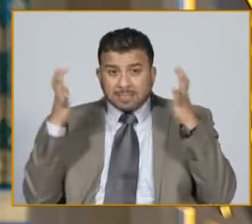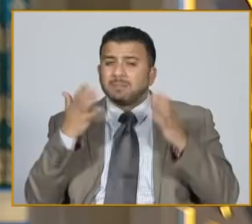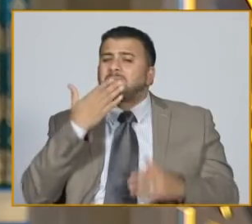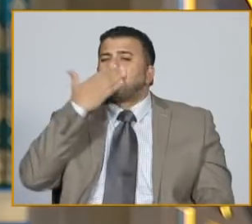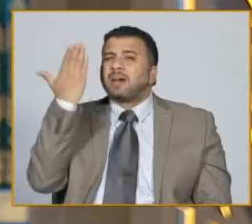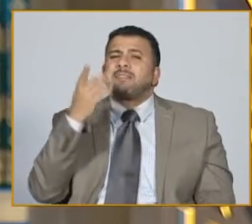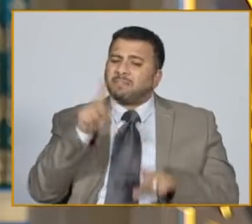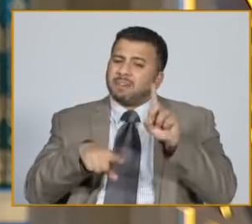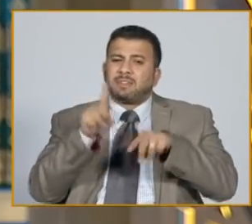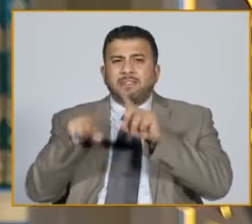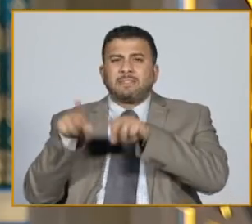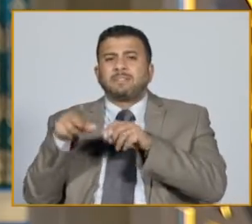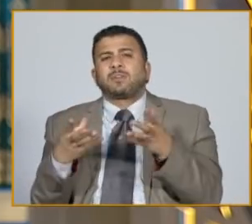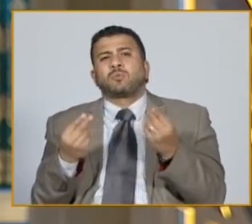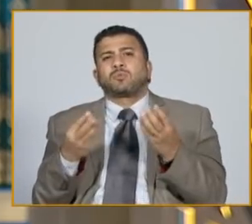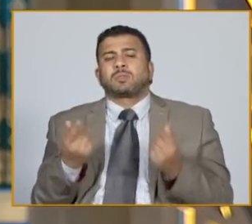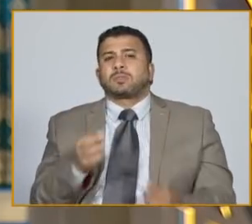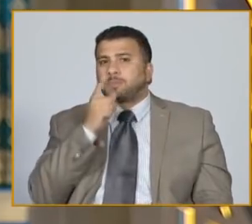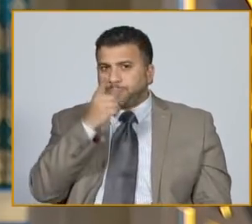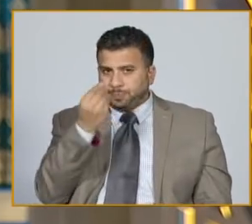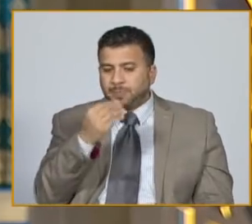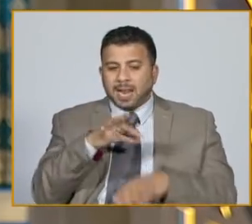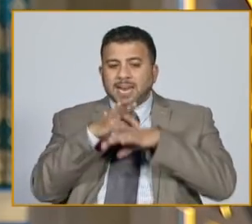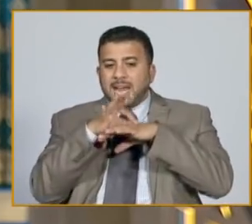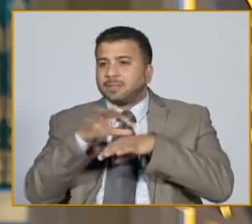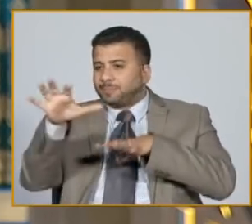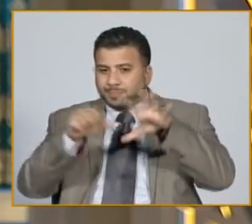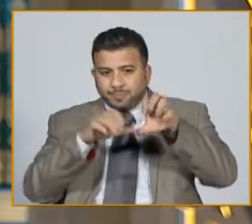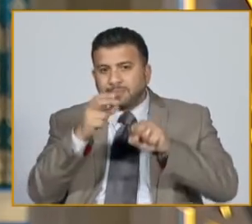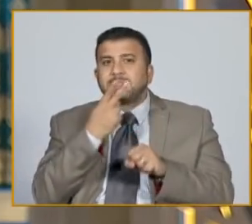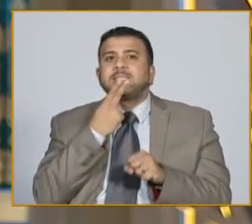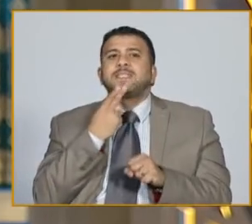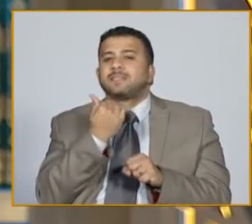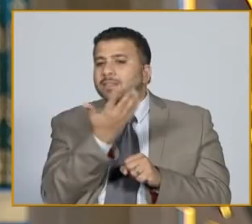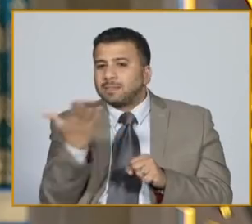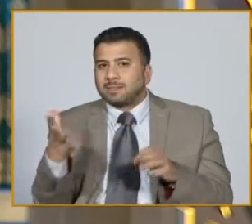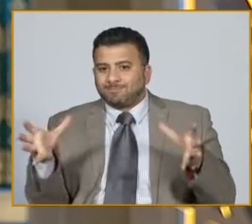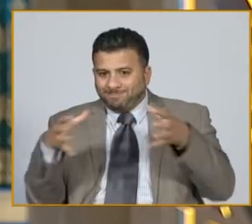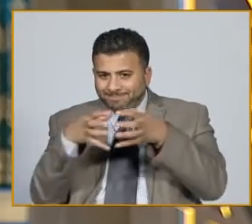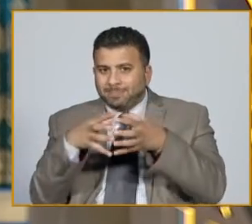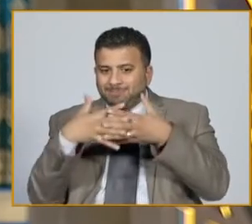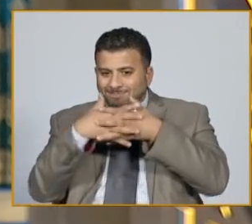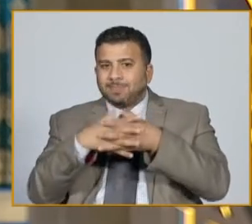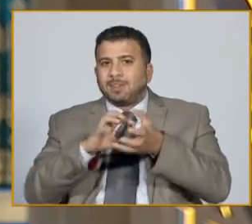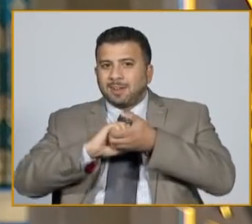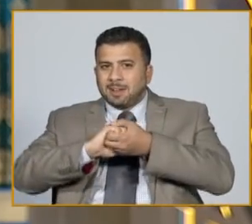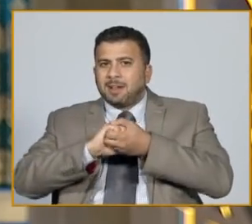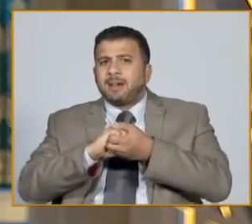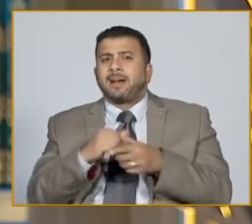الشريعة أنك تجمع الناس على الخير وتحاول تحسم وتقطع كل شيء يؤثر